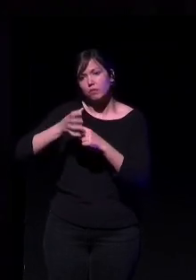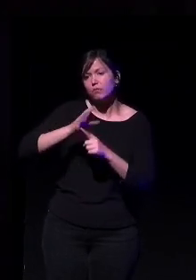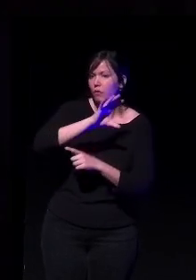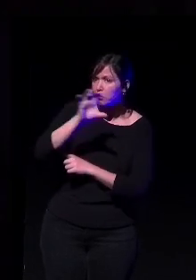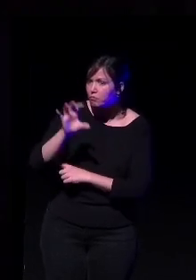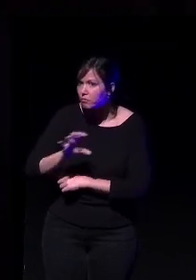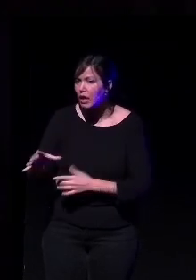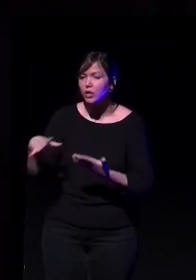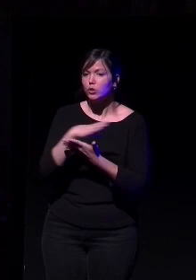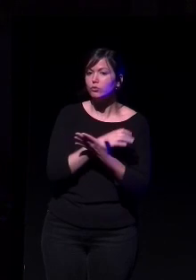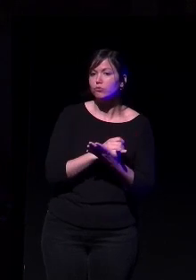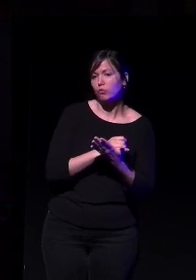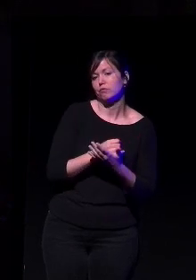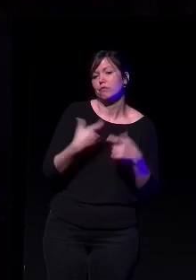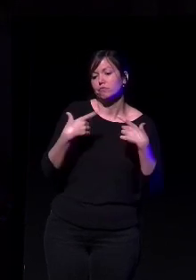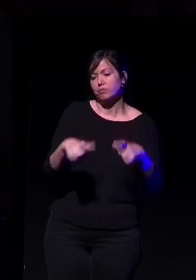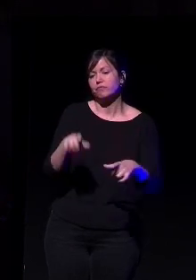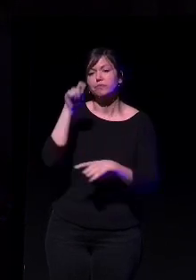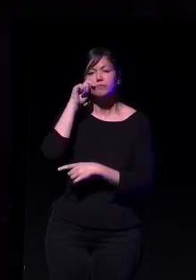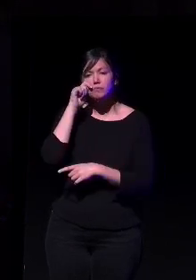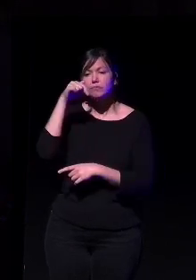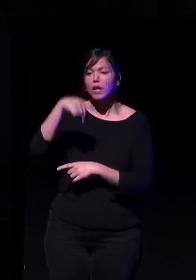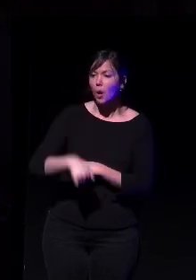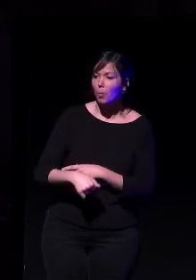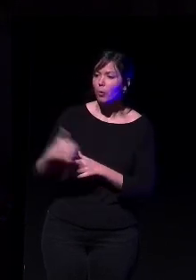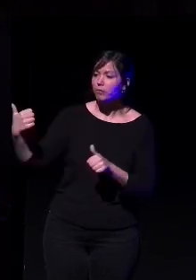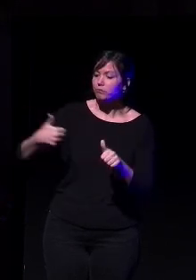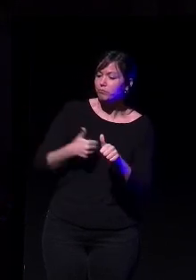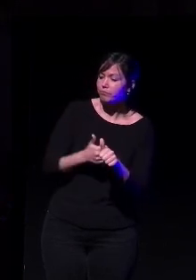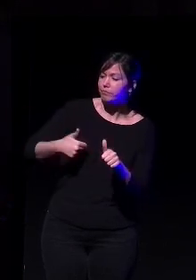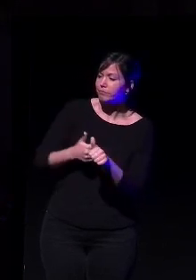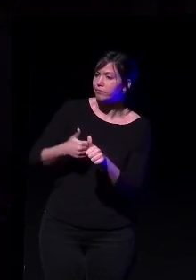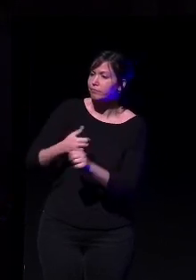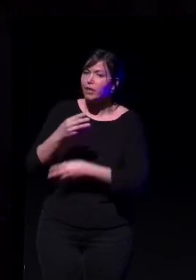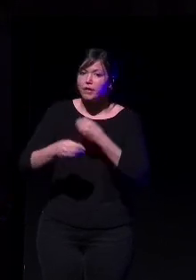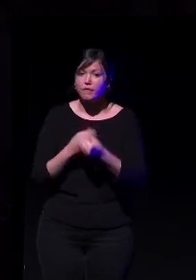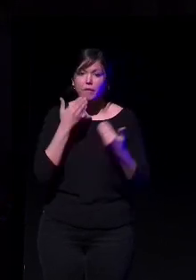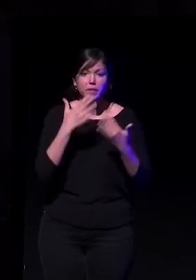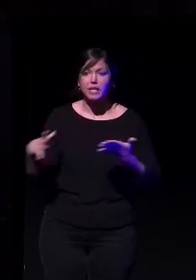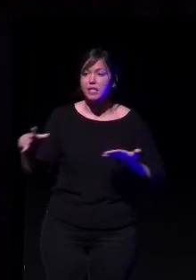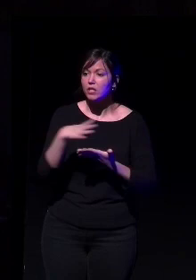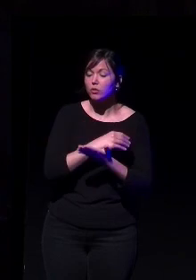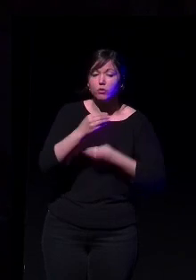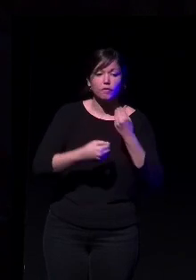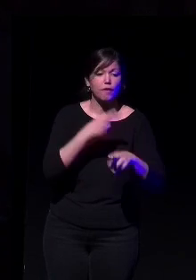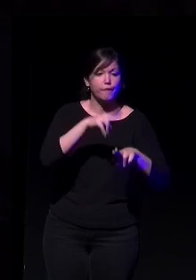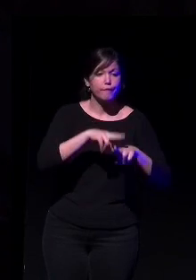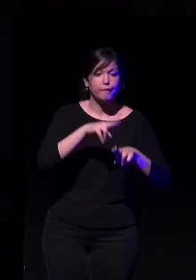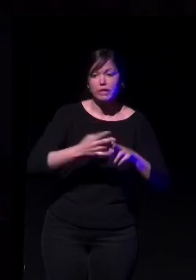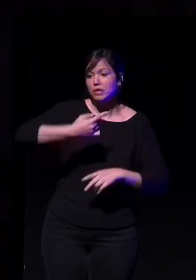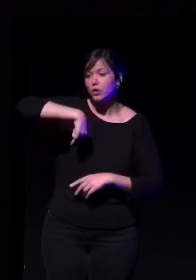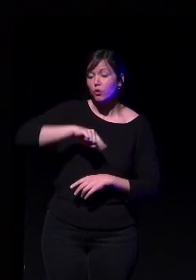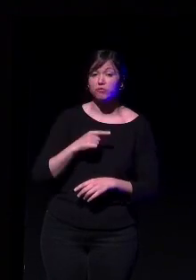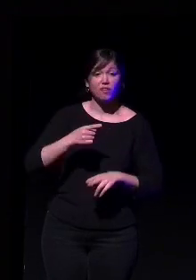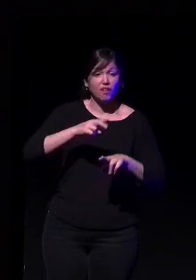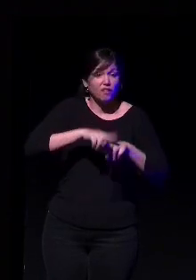món turístic de casa nostra que avui ens acompanyeu, que avui fem entre tots la nostra festa. I la